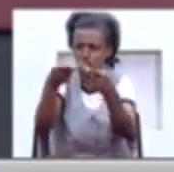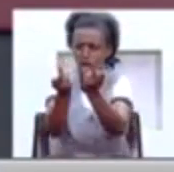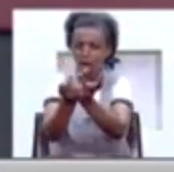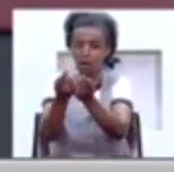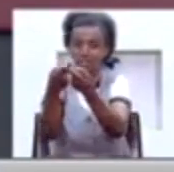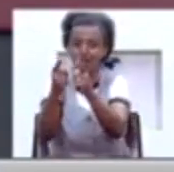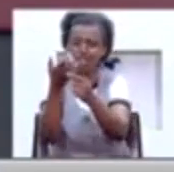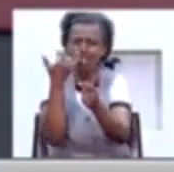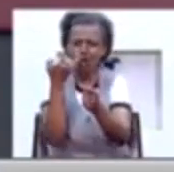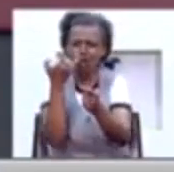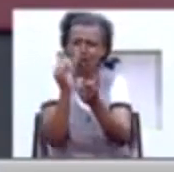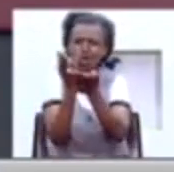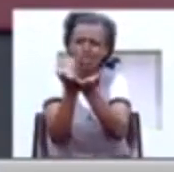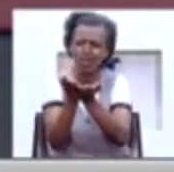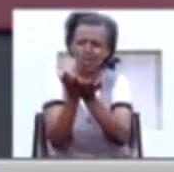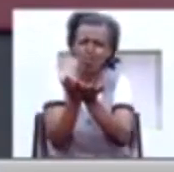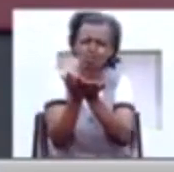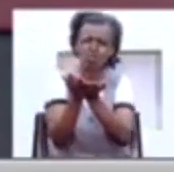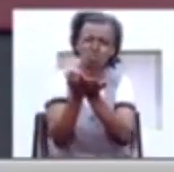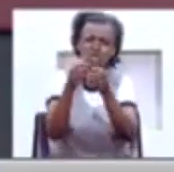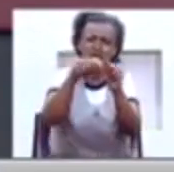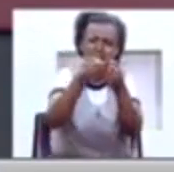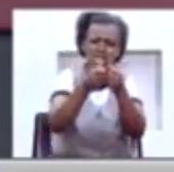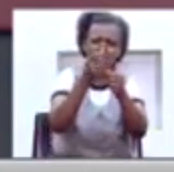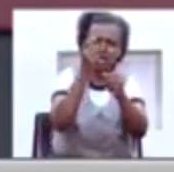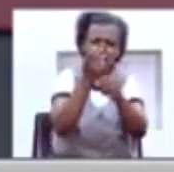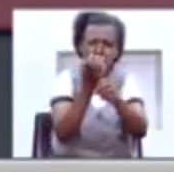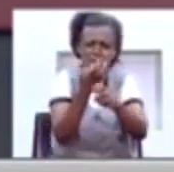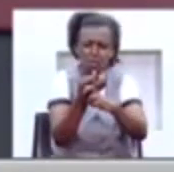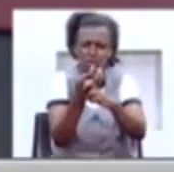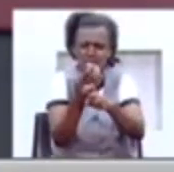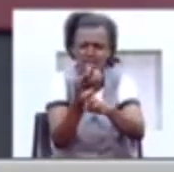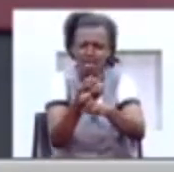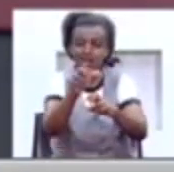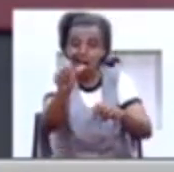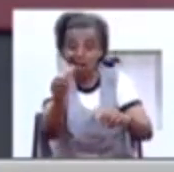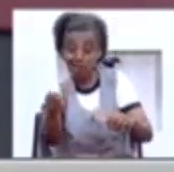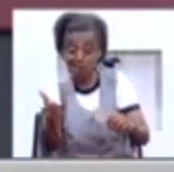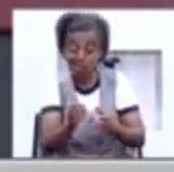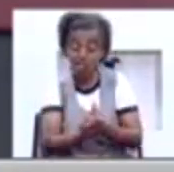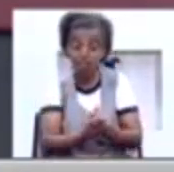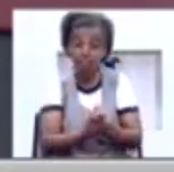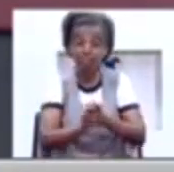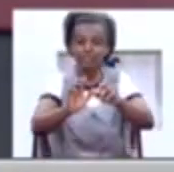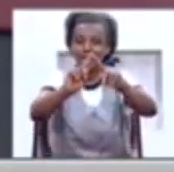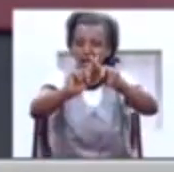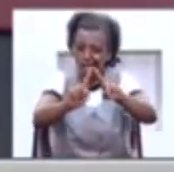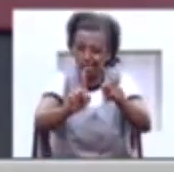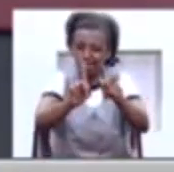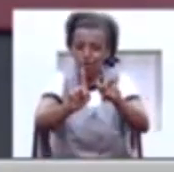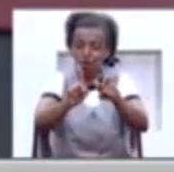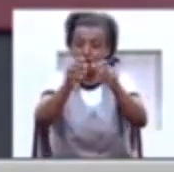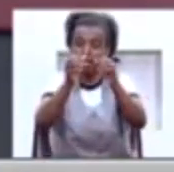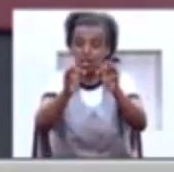harimo Gikongoro Cyangugu Kibungo Kibuye Ruhengeri n'ahandi ariko nyamara